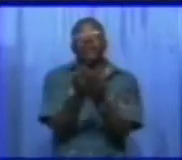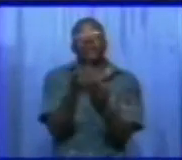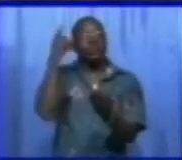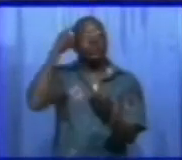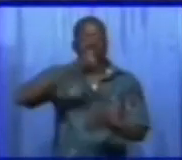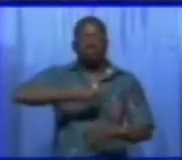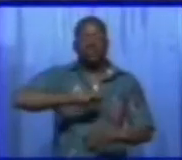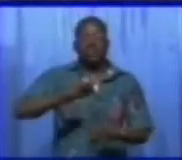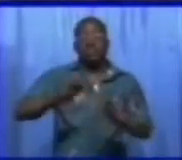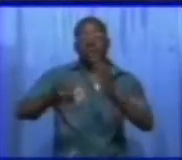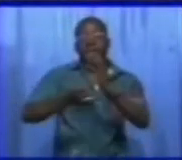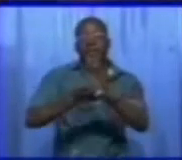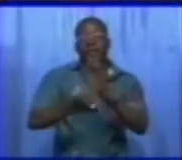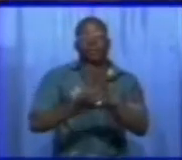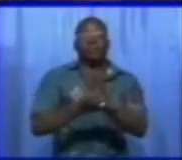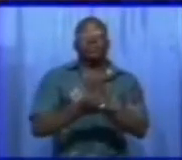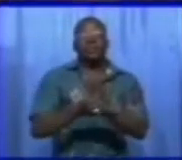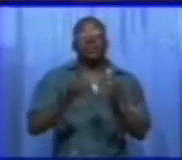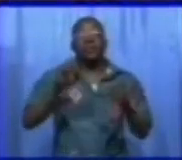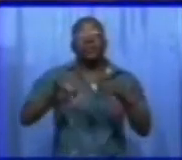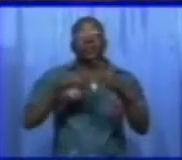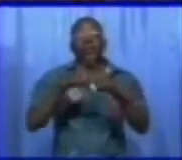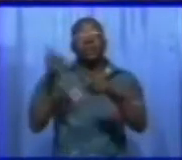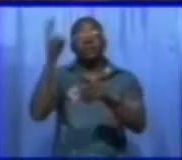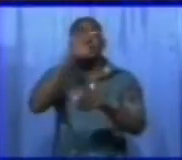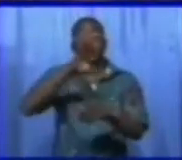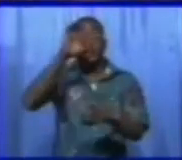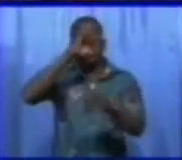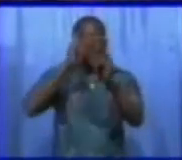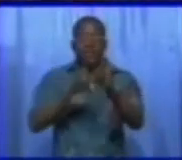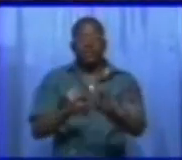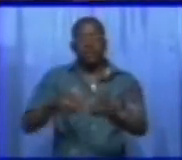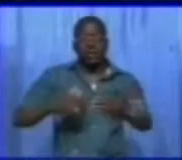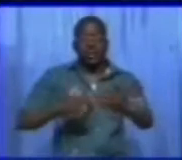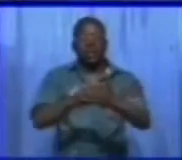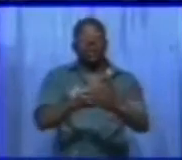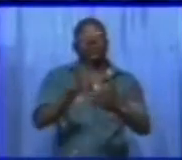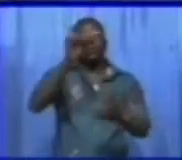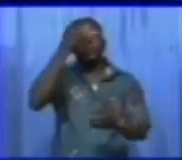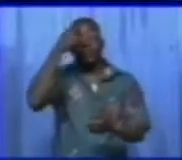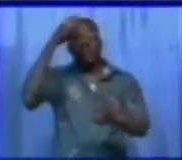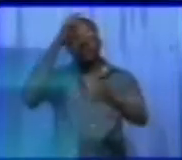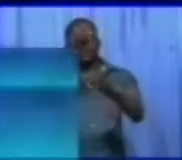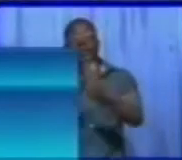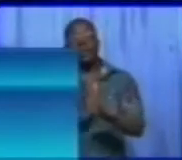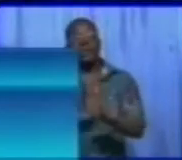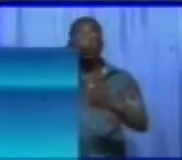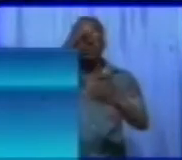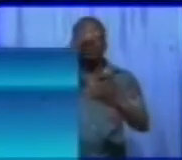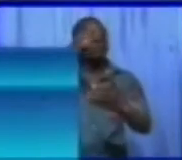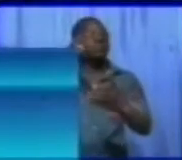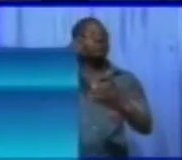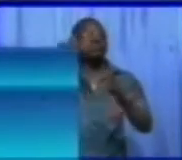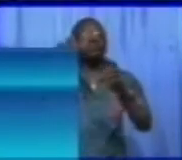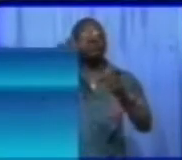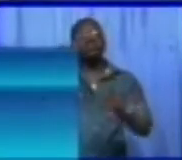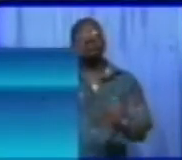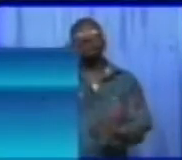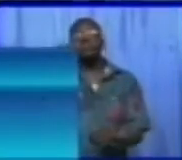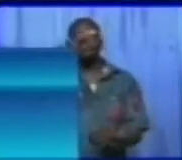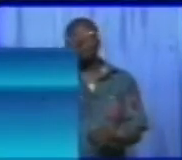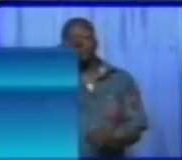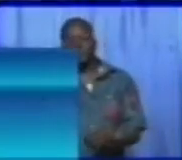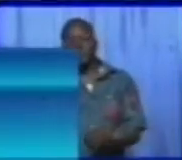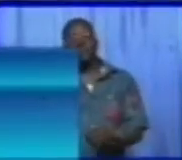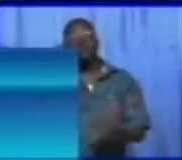des dynamiques économiques ». Dès qu'il y a un chasseur qui arrive, l'État perçoit une taxe d'abattage. Toute